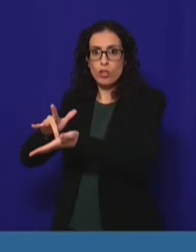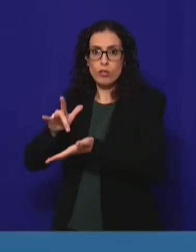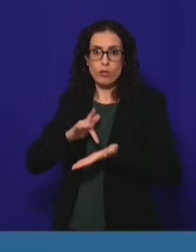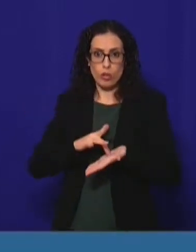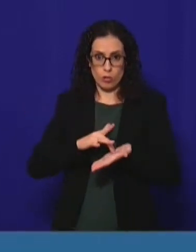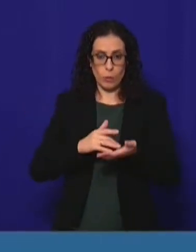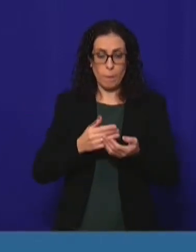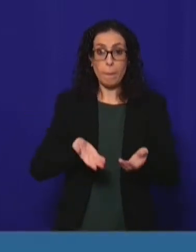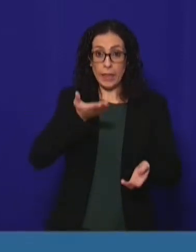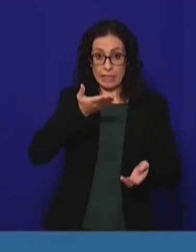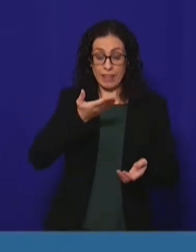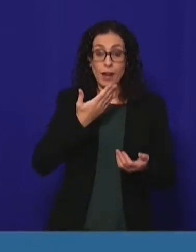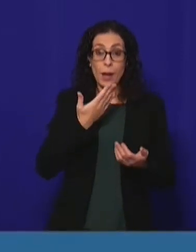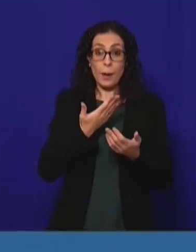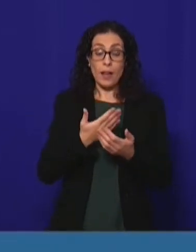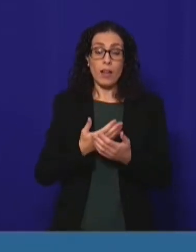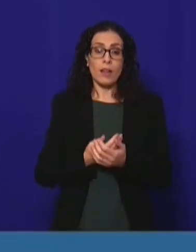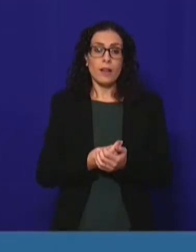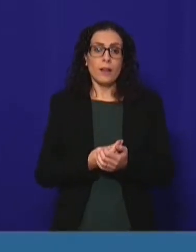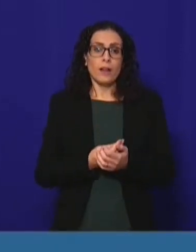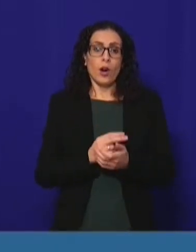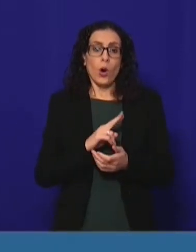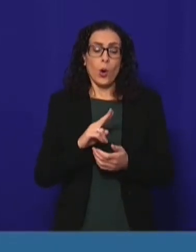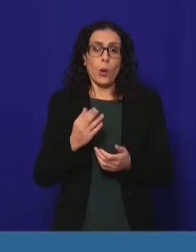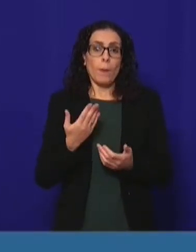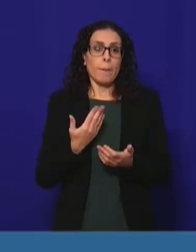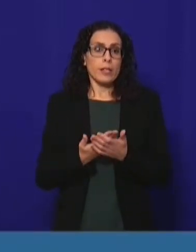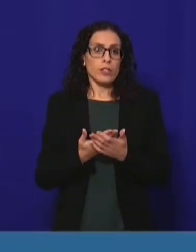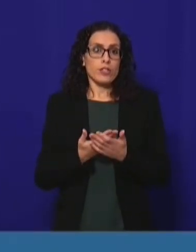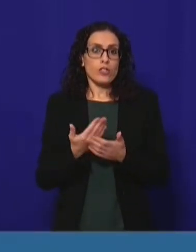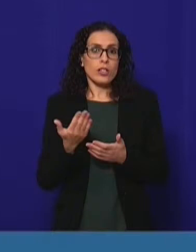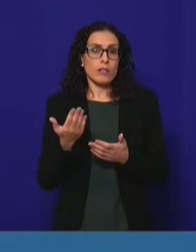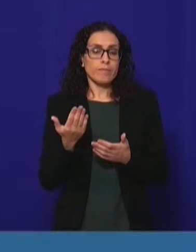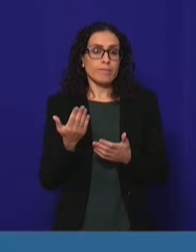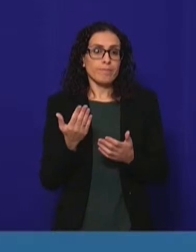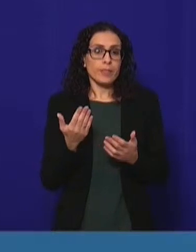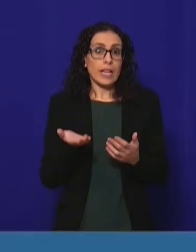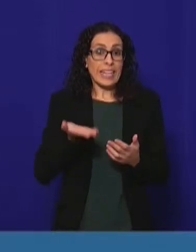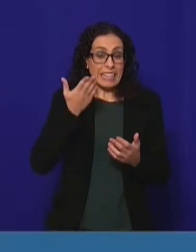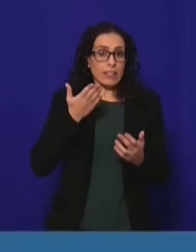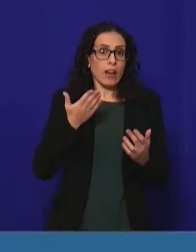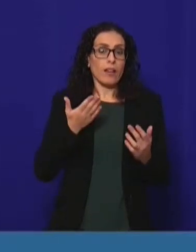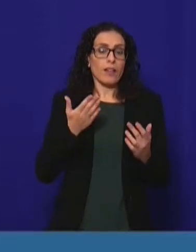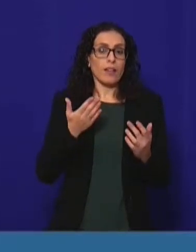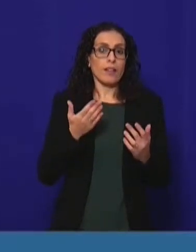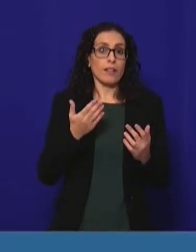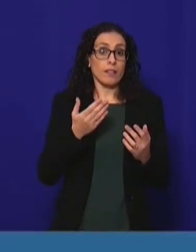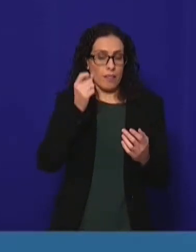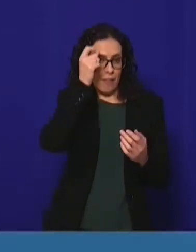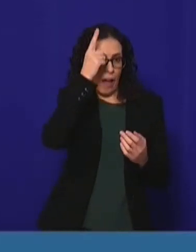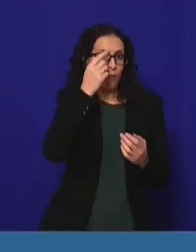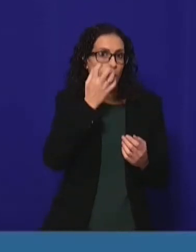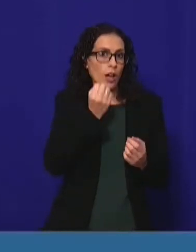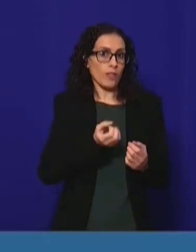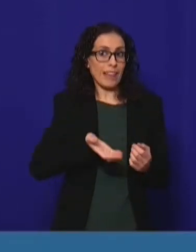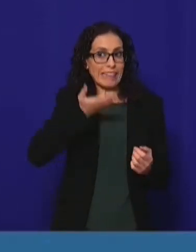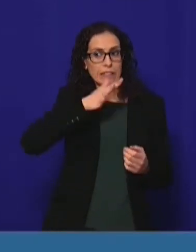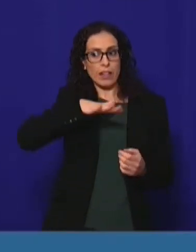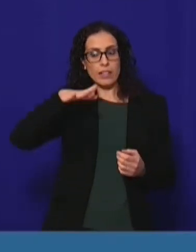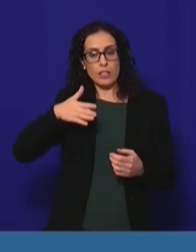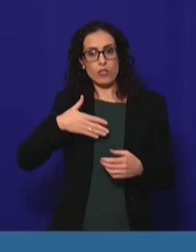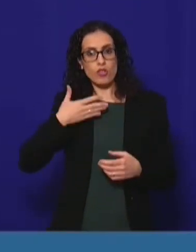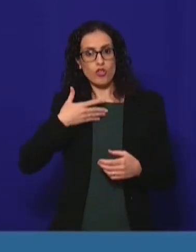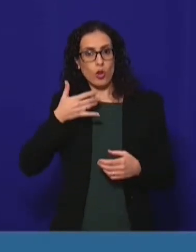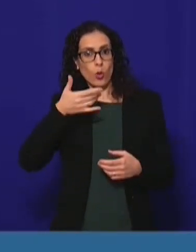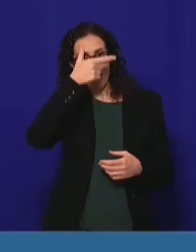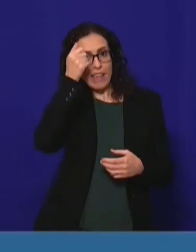centers. U anka issa biex aħna nkun nistgħu nilħu wkoll mad-domanda li ħajkollna għaliex niftakru wkoll li aħna għandna